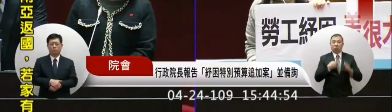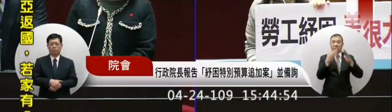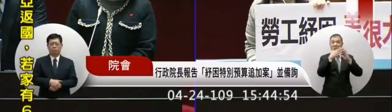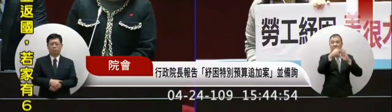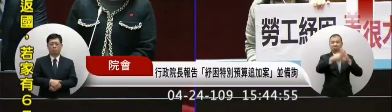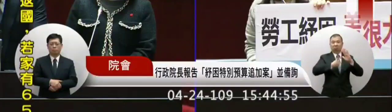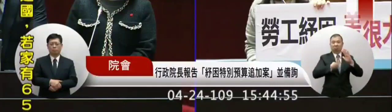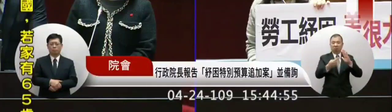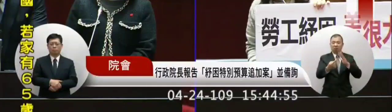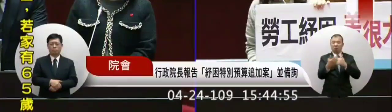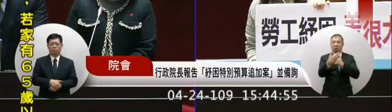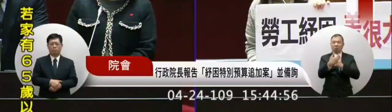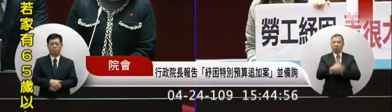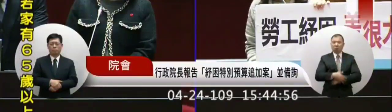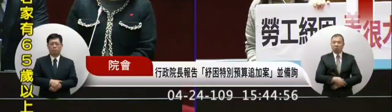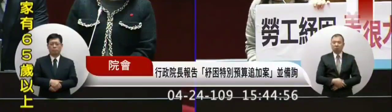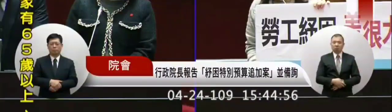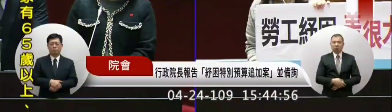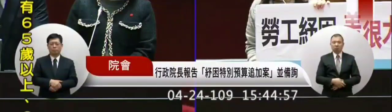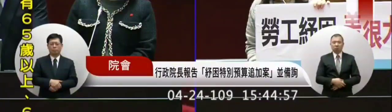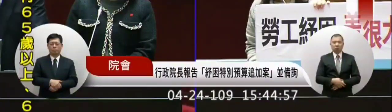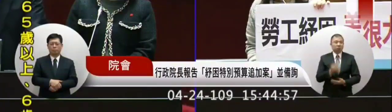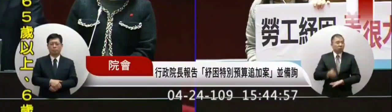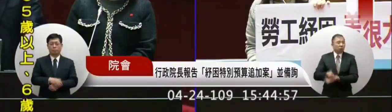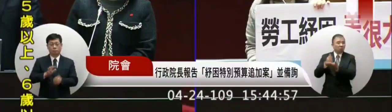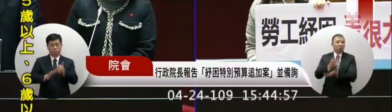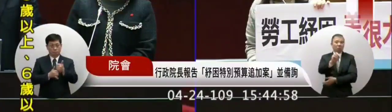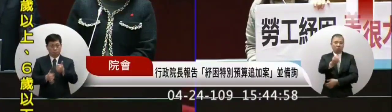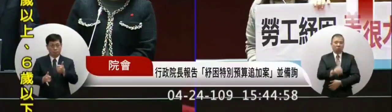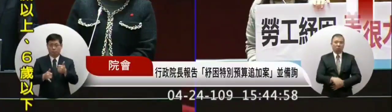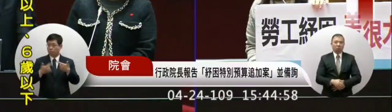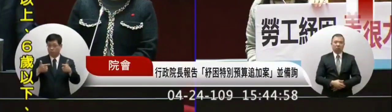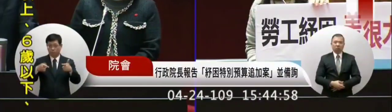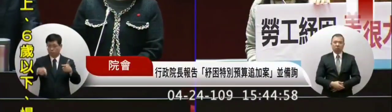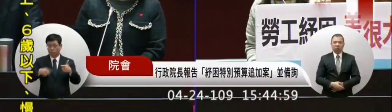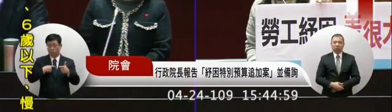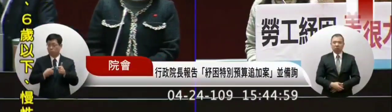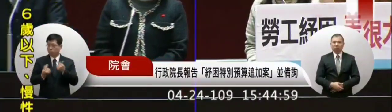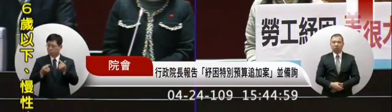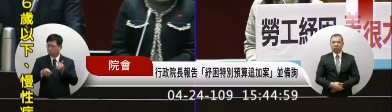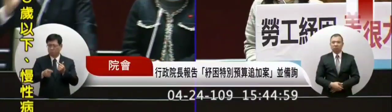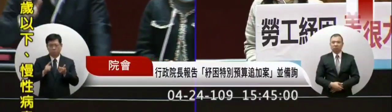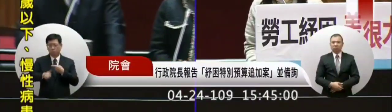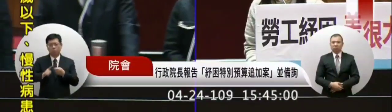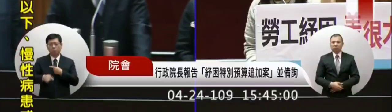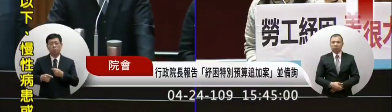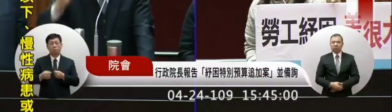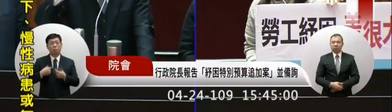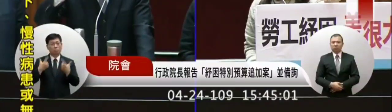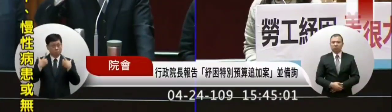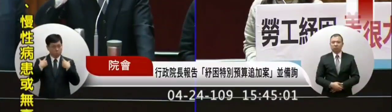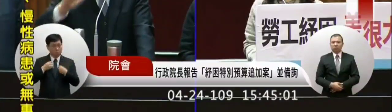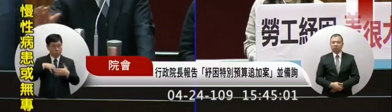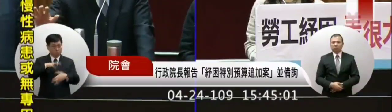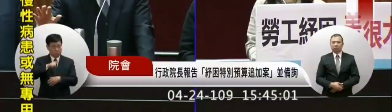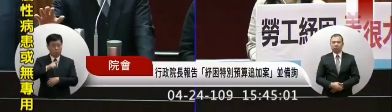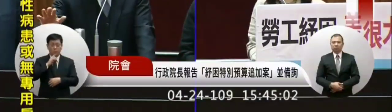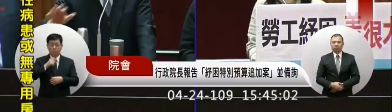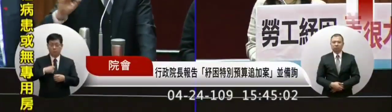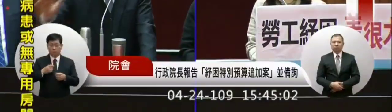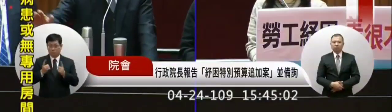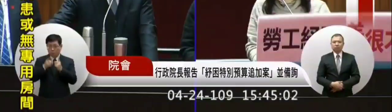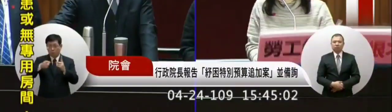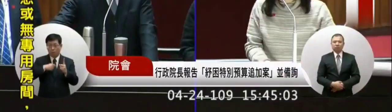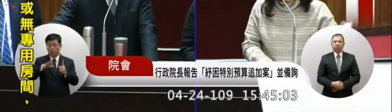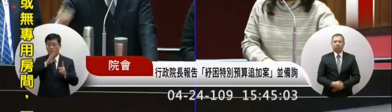视？那个尊严是什么？ 这个委员不是像你说这样，我们有一个是因为疫